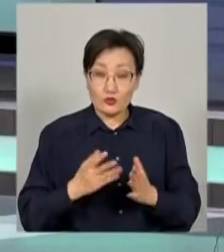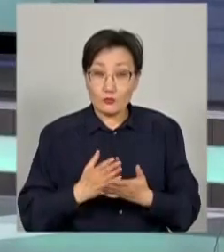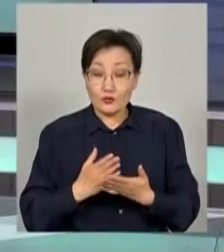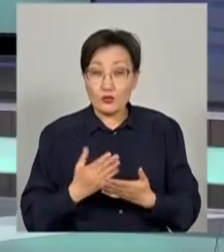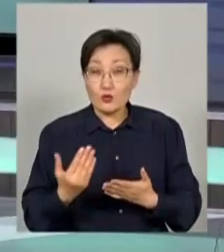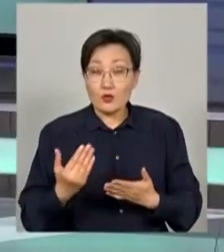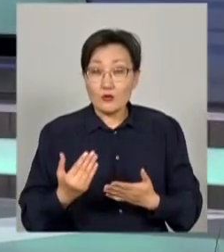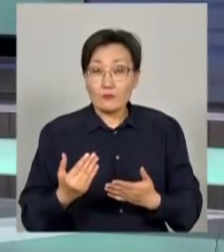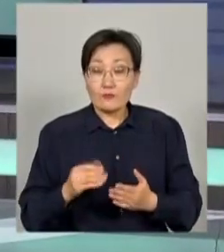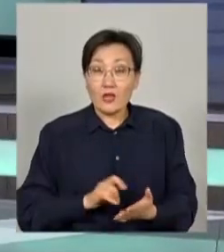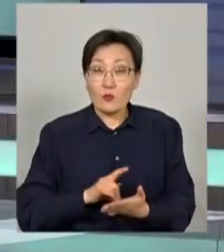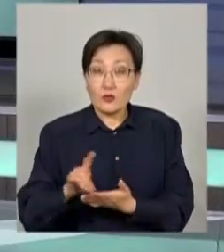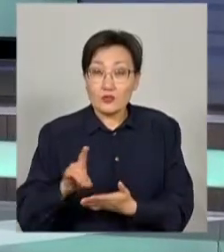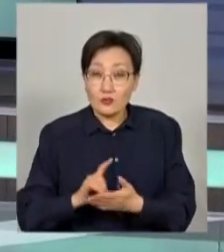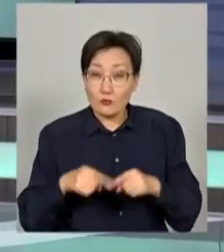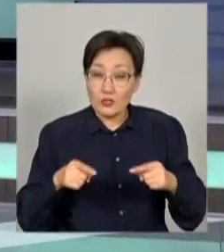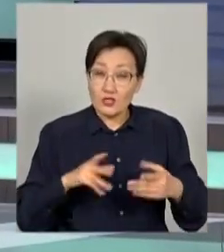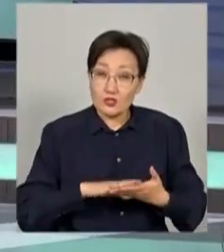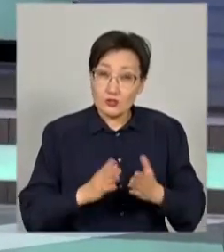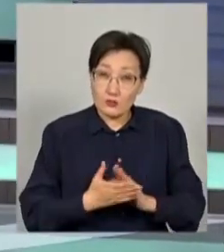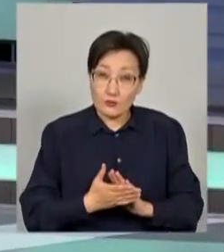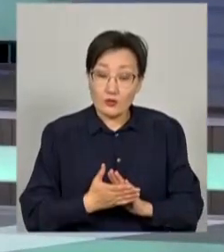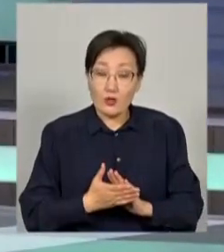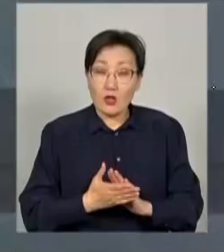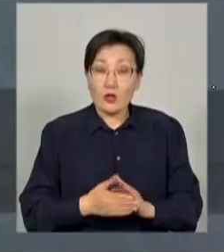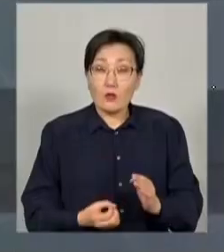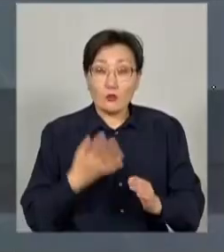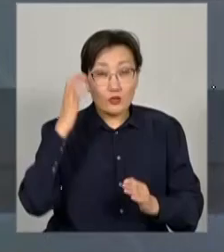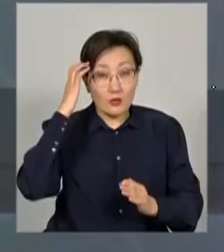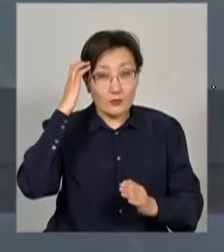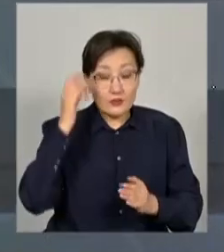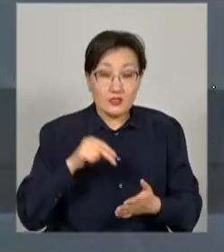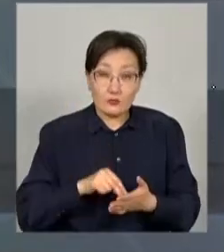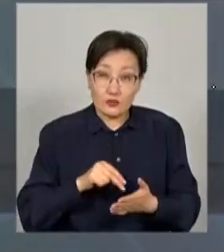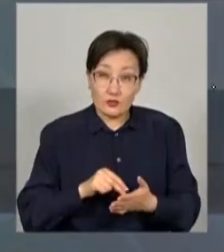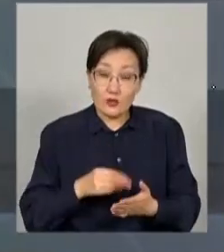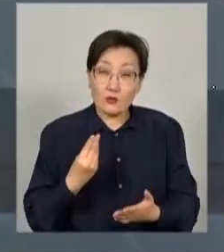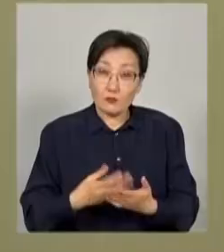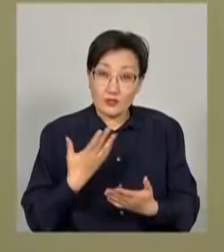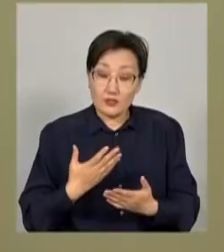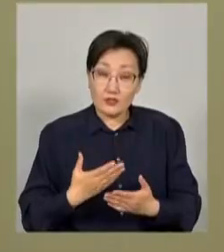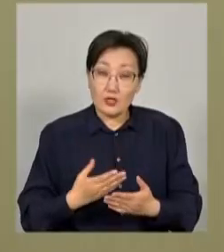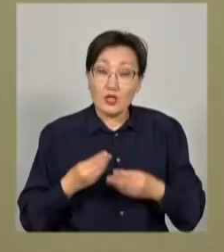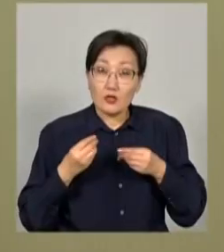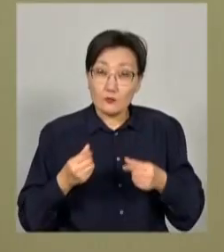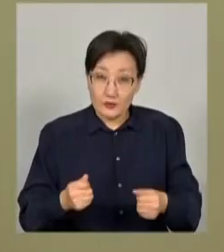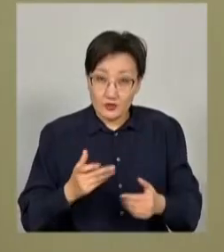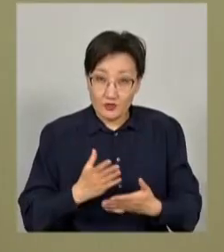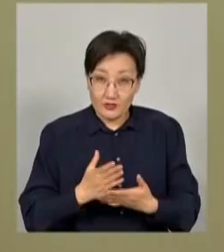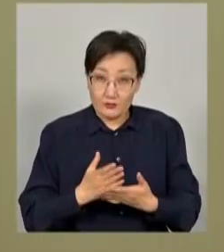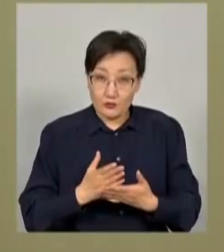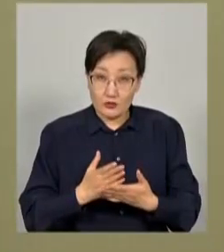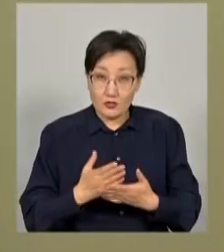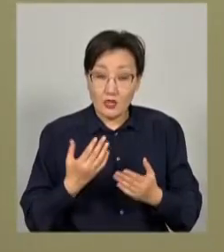Сонда әуе рейстері болсын, басқа жағдайлар болсын, белгілі дәрежеде мұнай бағасының бағамының өсуіне септігін тигізіп отыр. Одан